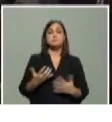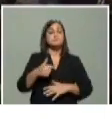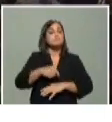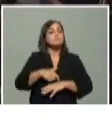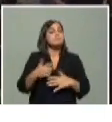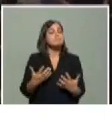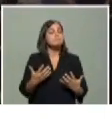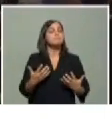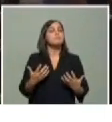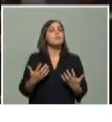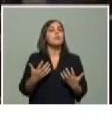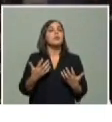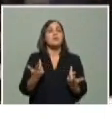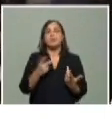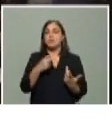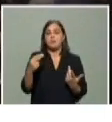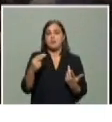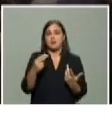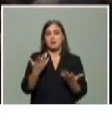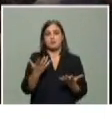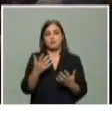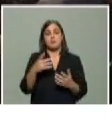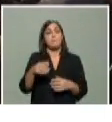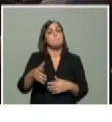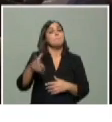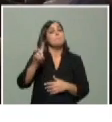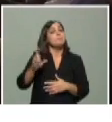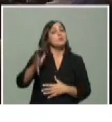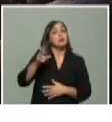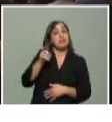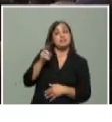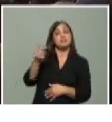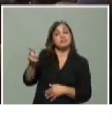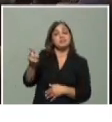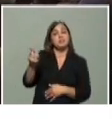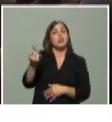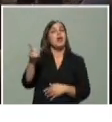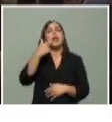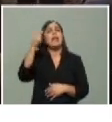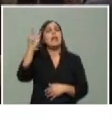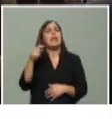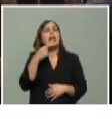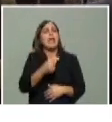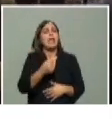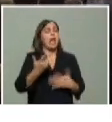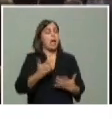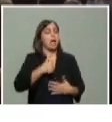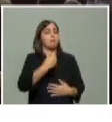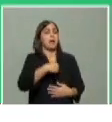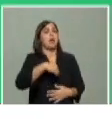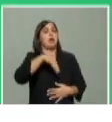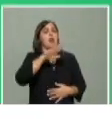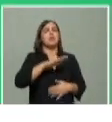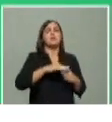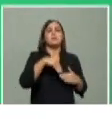αρχείο καταστρέφεται. Δεν είναι μόνο ο κύριος Ανδρουλάκης. Φαντάζομαι ότι παρακολουθούν και καλά κάνουν και παρακολουθούν. Αυτή είναι η δουλειά της ΕΕΠ. Εν